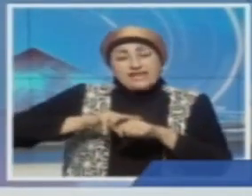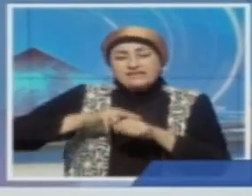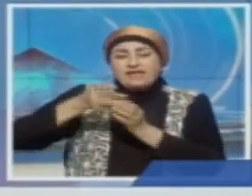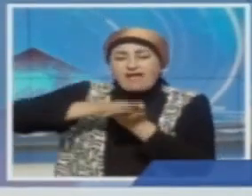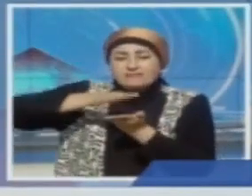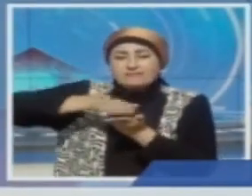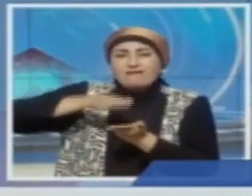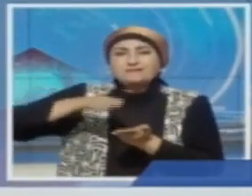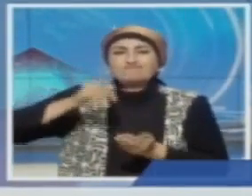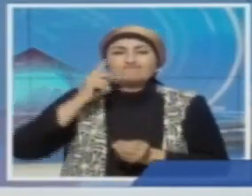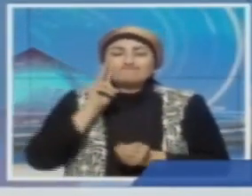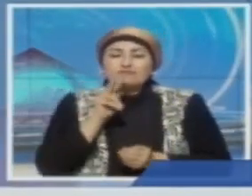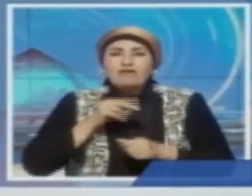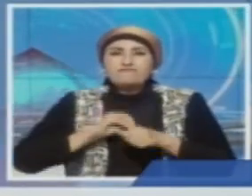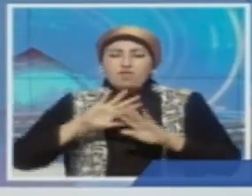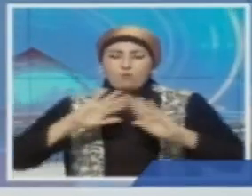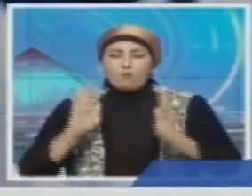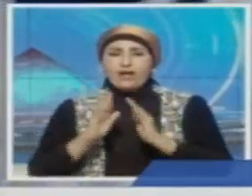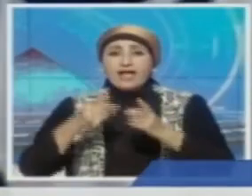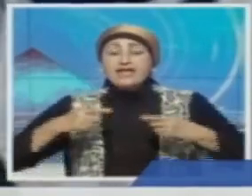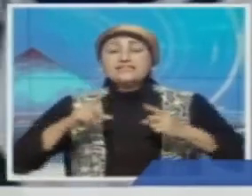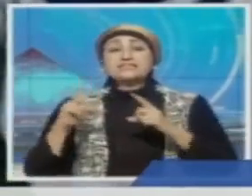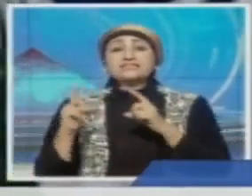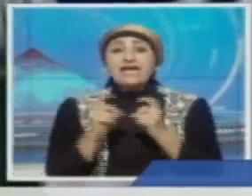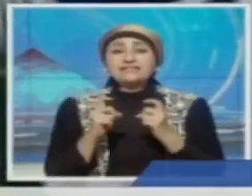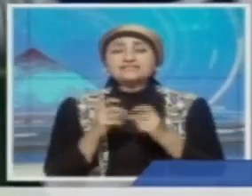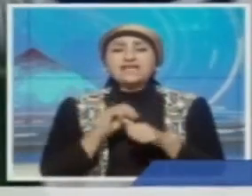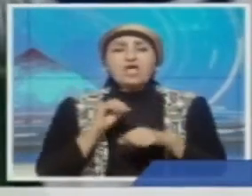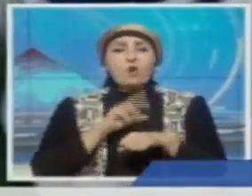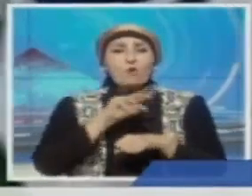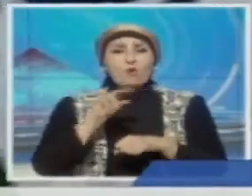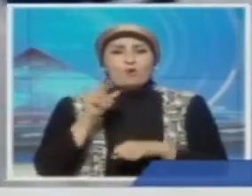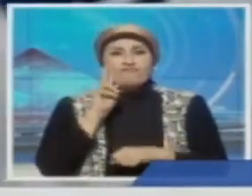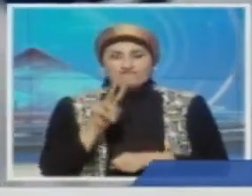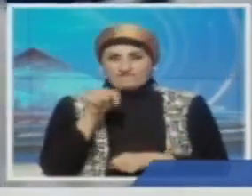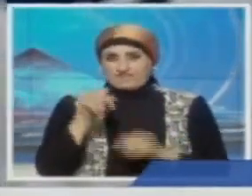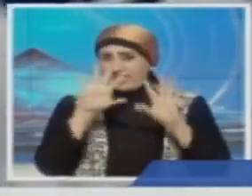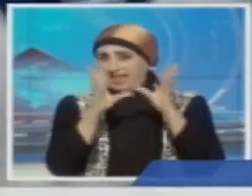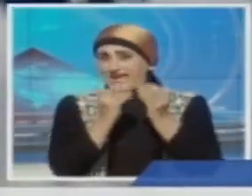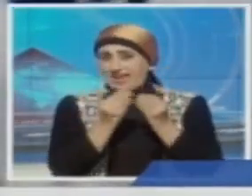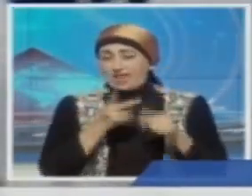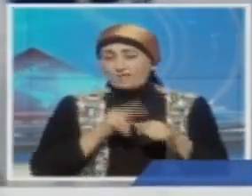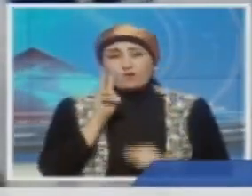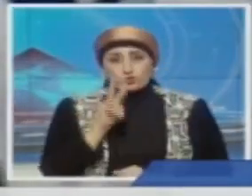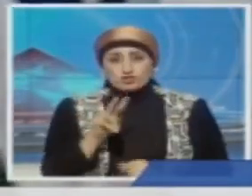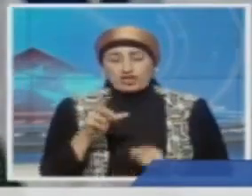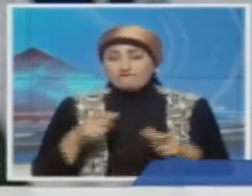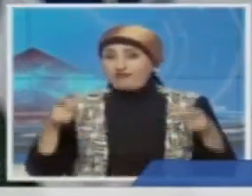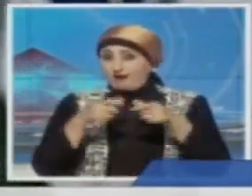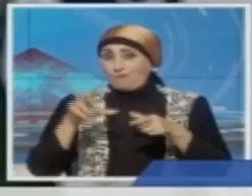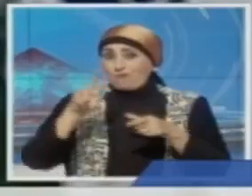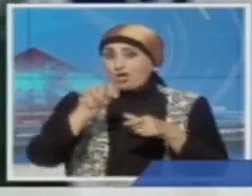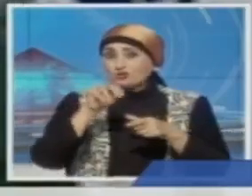العالم ومحاوله مجابهه التحديات المتزايده في المشهد الدولي. ارى ان هذه القمه تحتاج